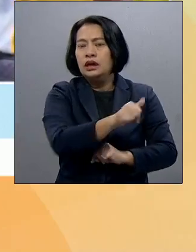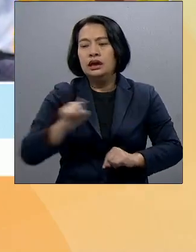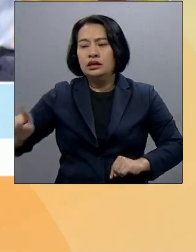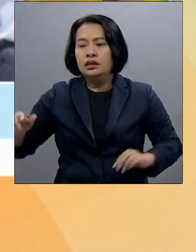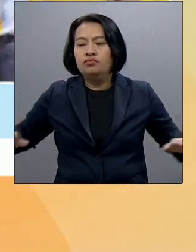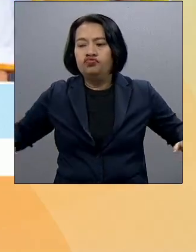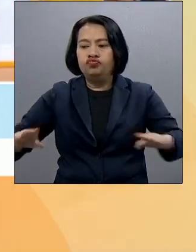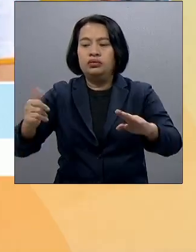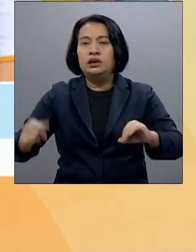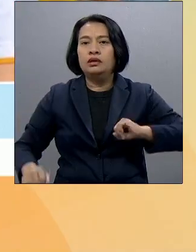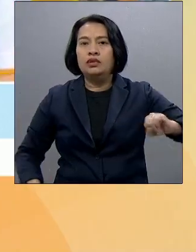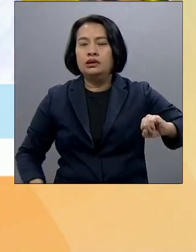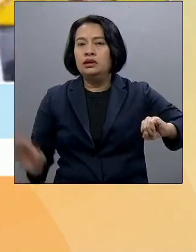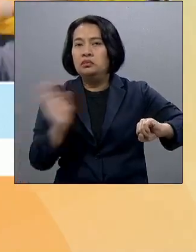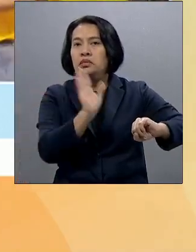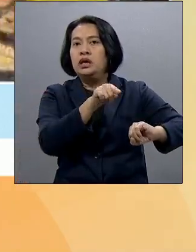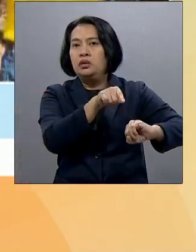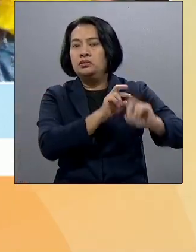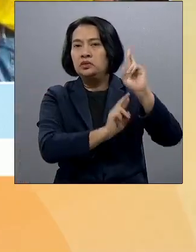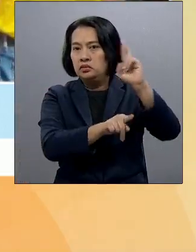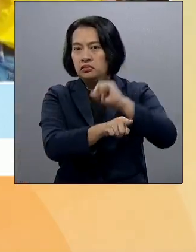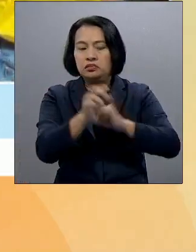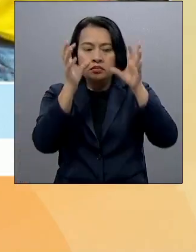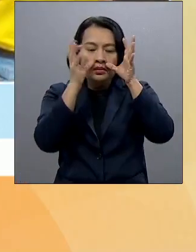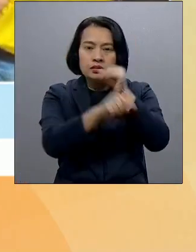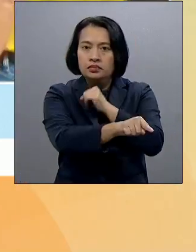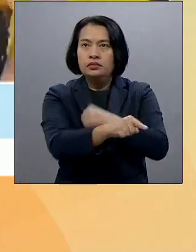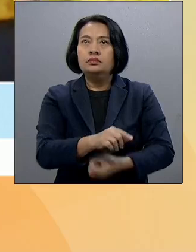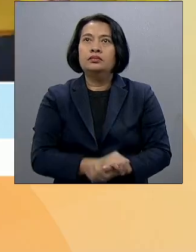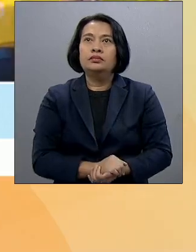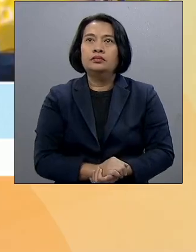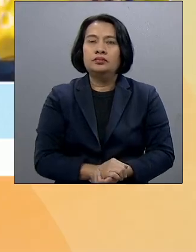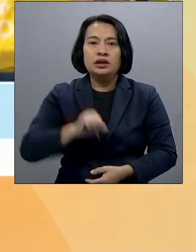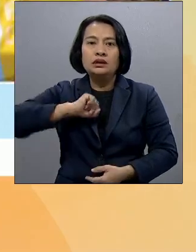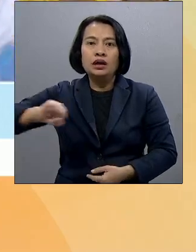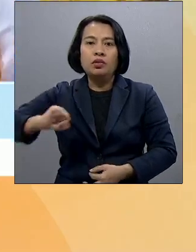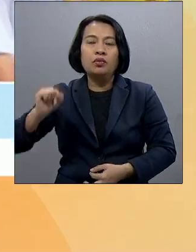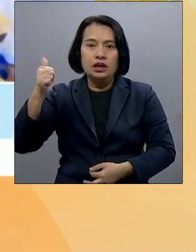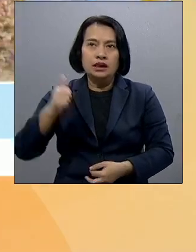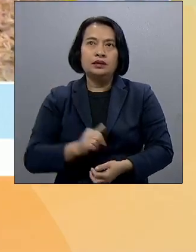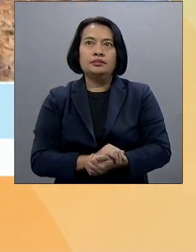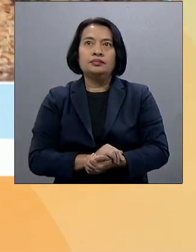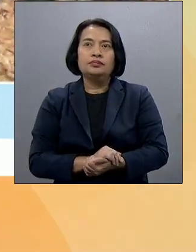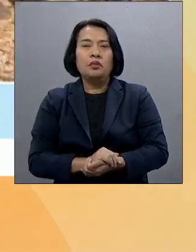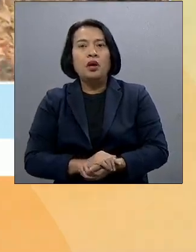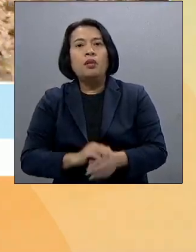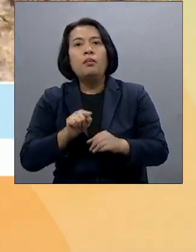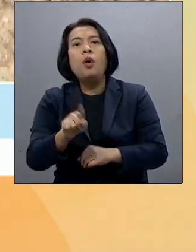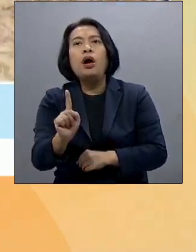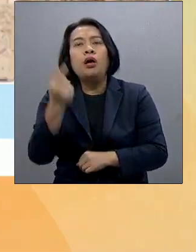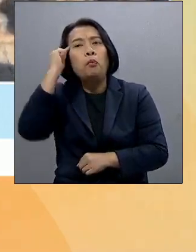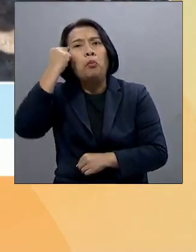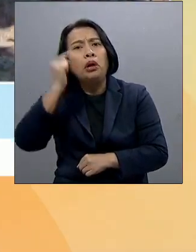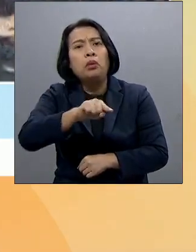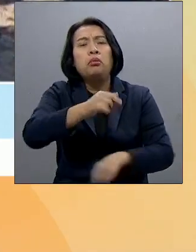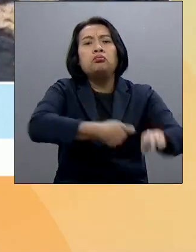ไม่ให้ขึ้นเพราะว่าอาจจะต้องเฝ้าระวังเสืออยู่ถูกไหม ใช่ใช่ครับเขาไม่ทราบว่าเขากลับเขาตับเต่